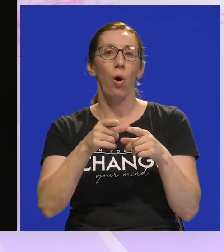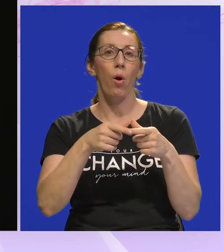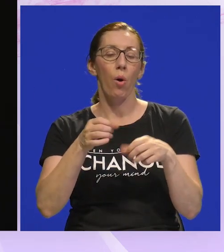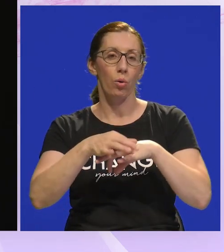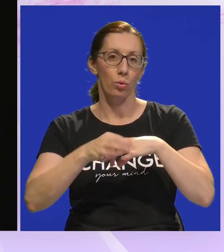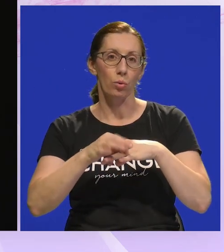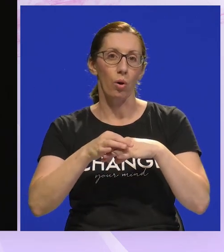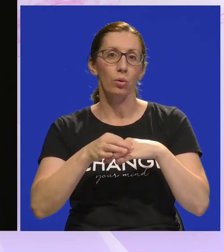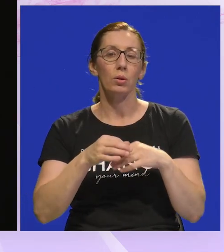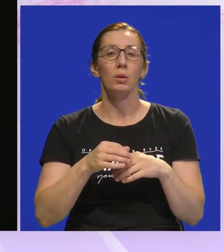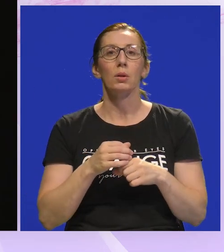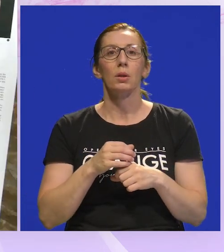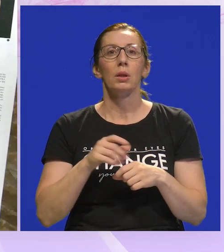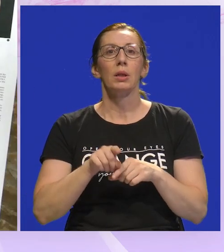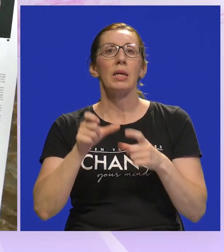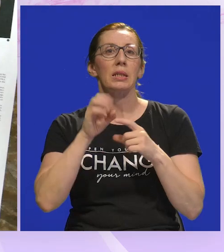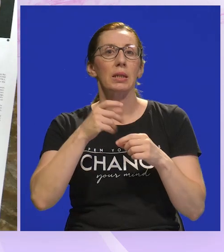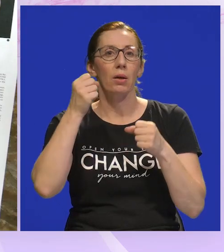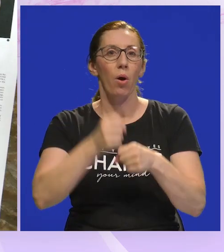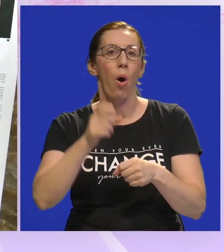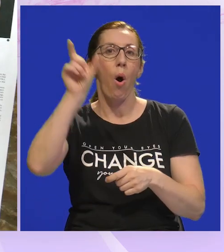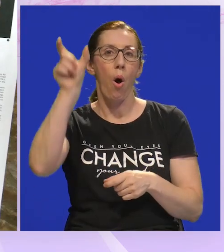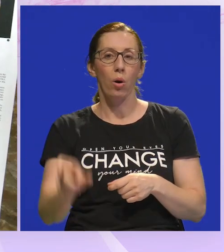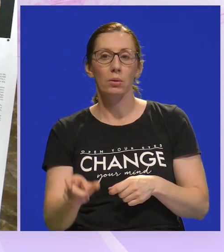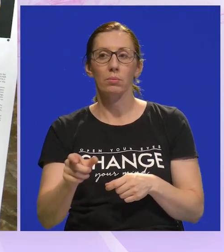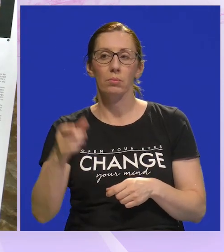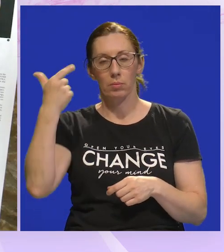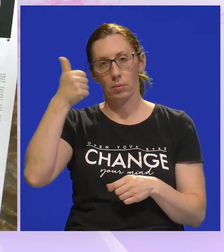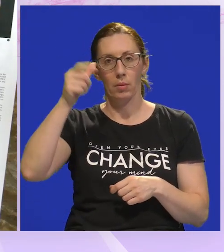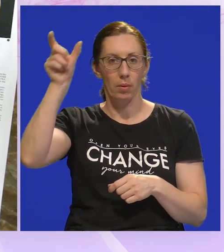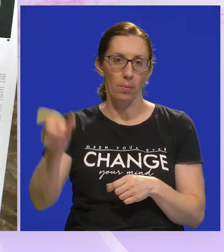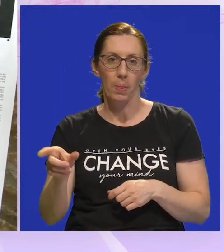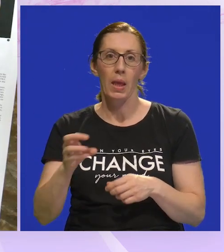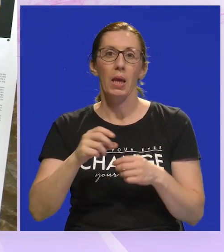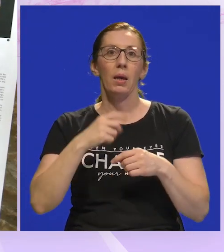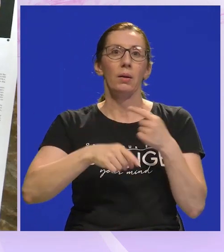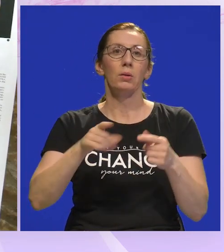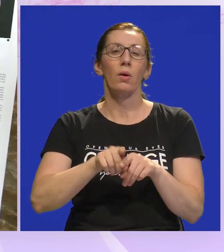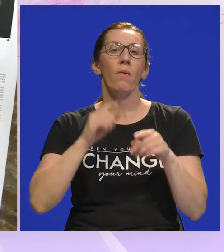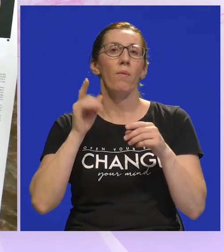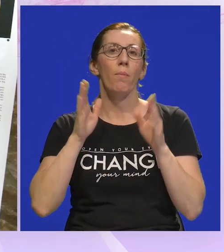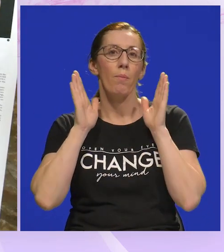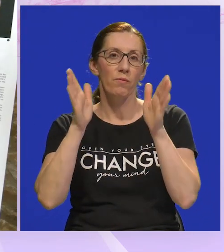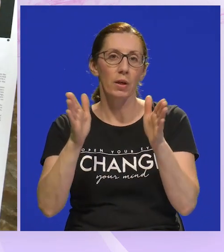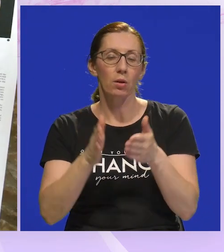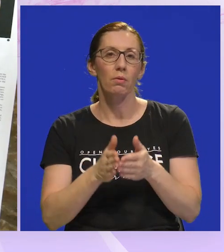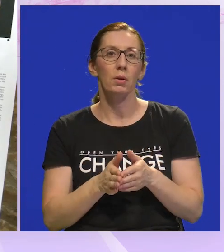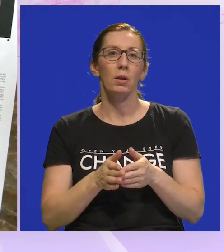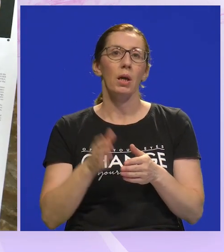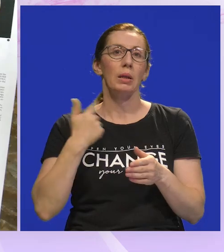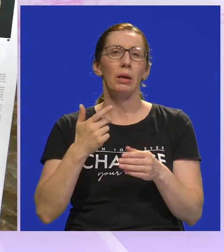prstenja, označavalo je i statusni simbol osobe koja ga je nosila, religijski,